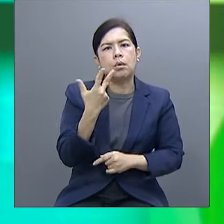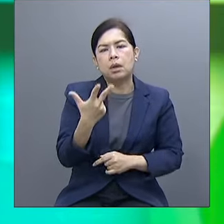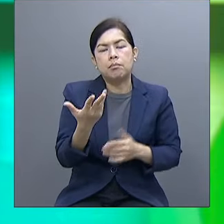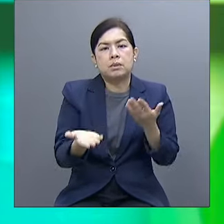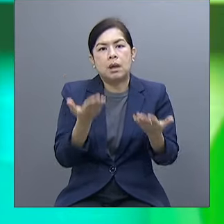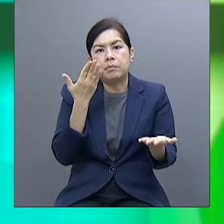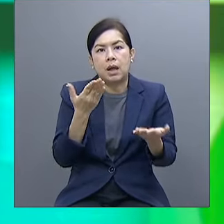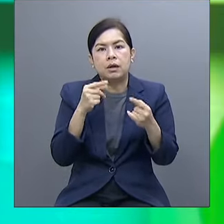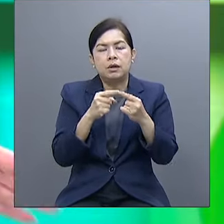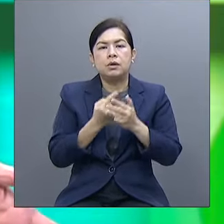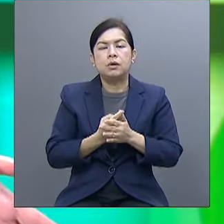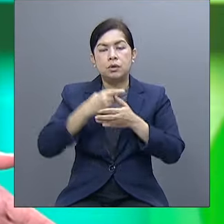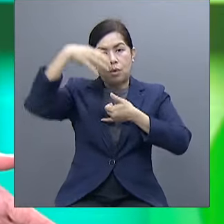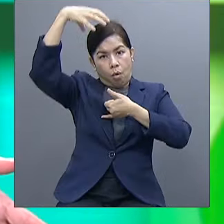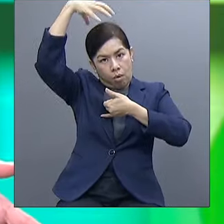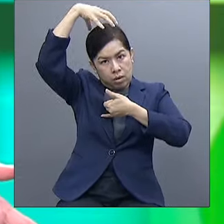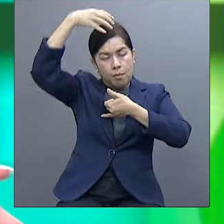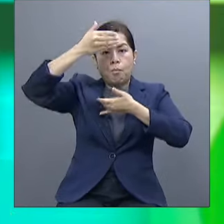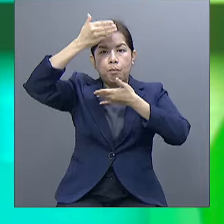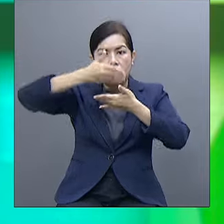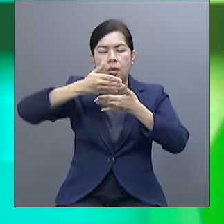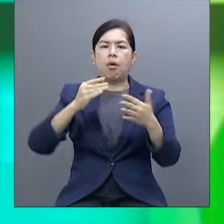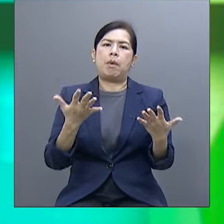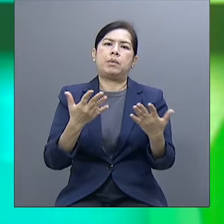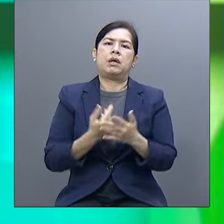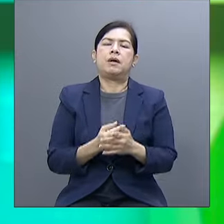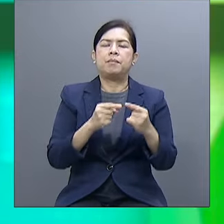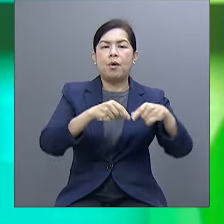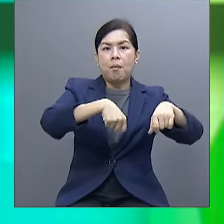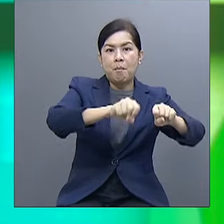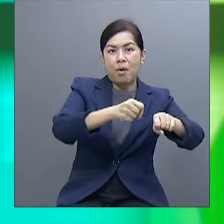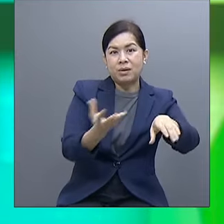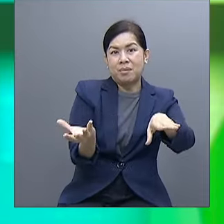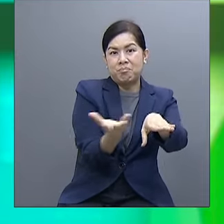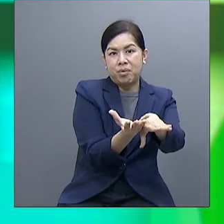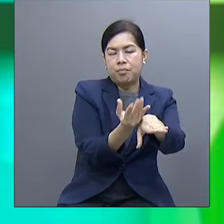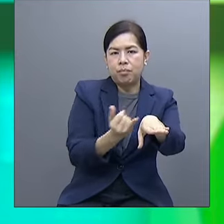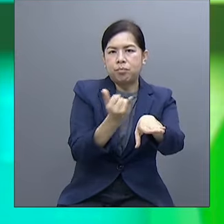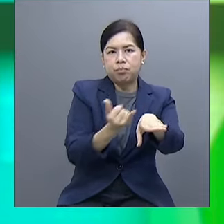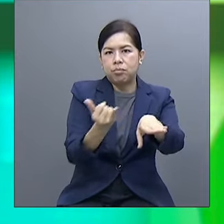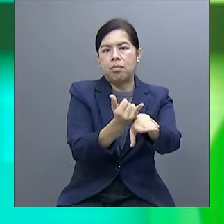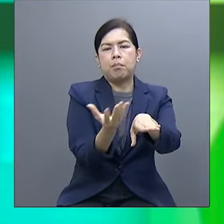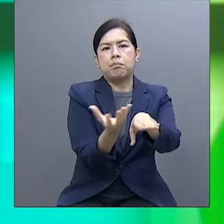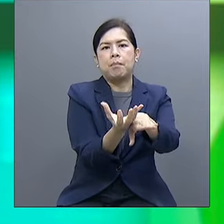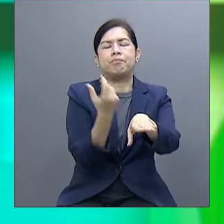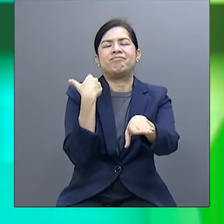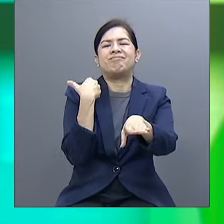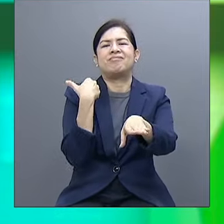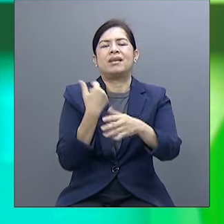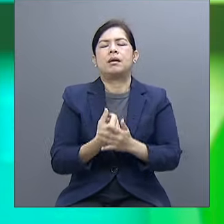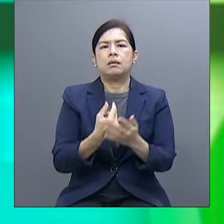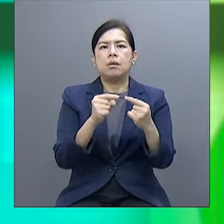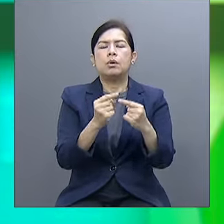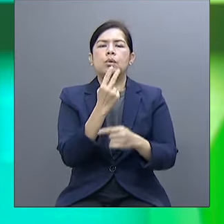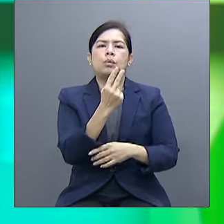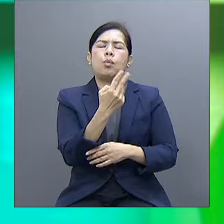ส่หมวกกันน็อกหรือบางที2แถวพ่วงข้างค่ะคือทุกอย่างมันเป็นภาพชินตาแต่มันไม่ใช่วิธีการที่ถูกต้องถูกใช่ไหมคะ